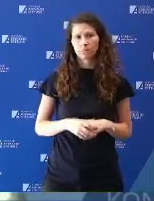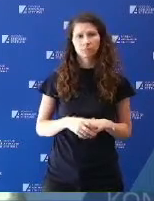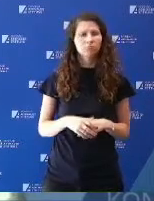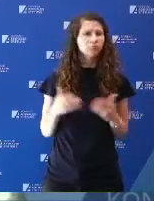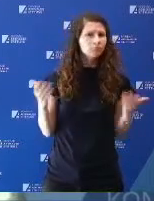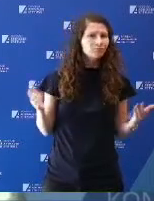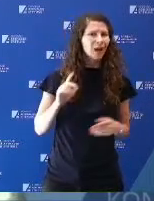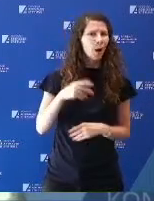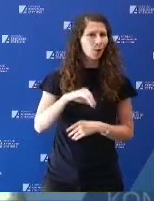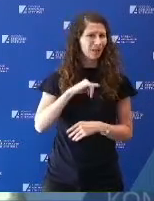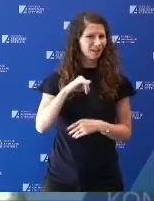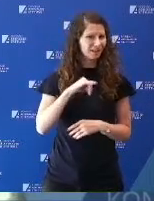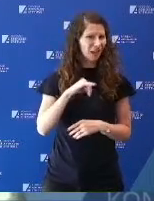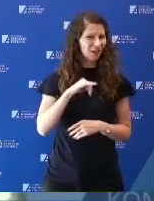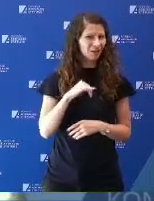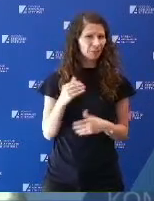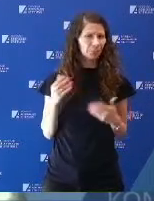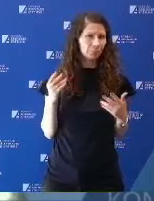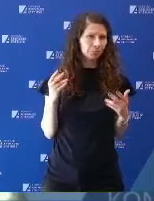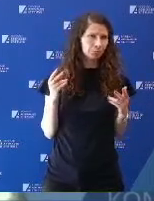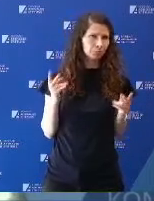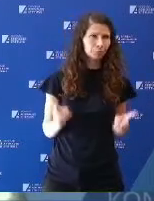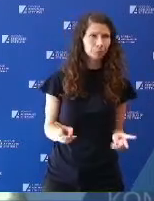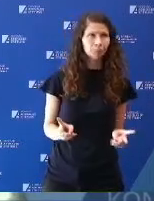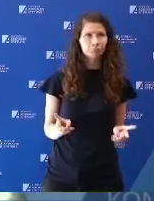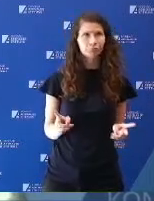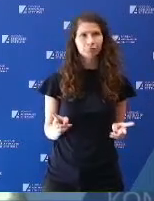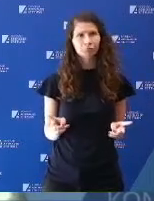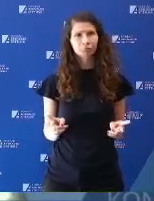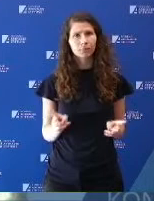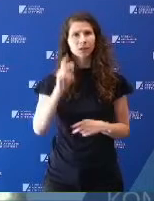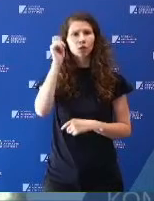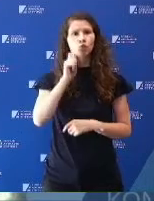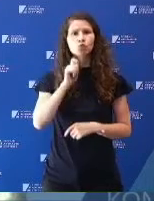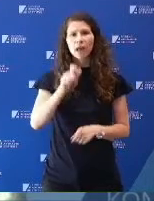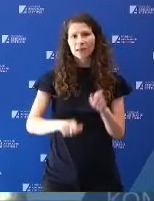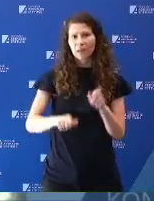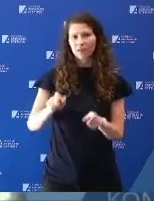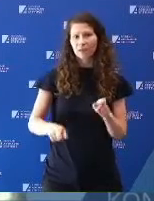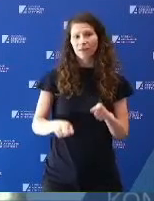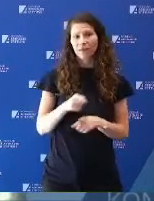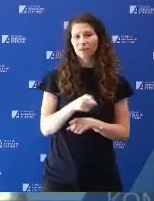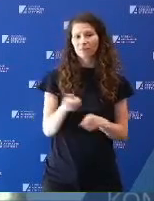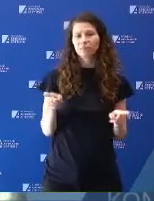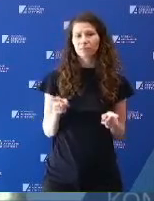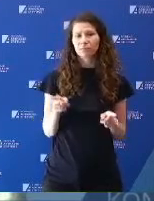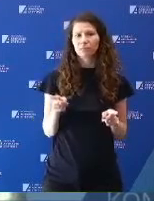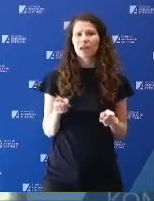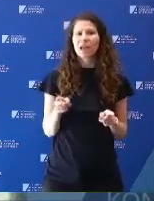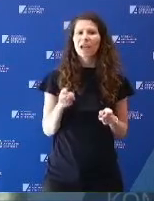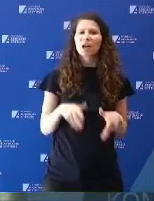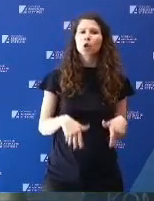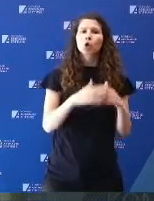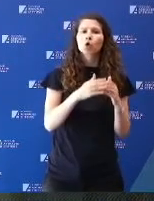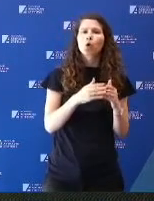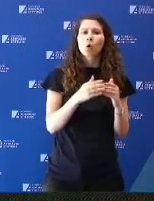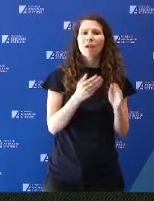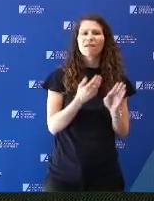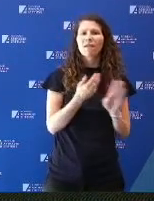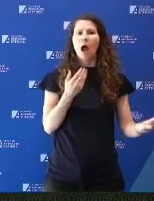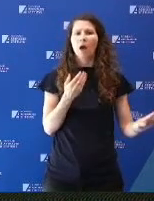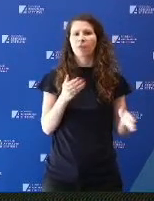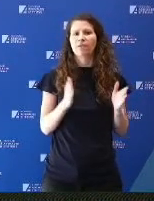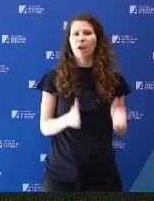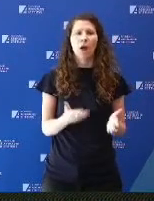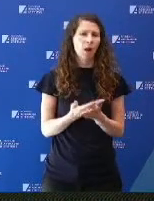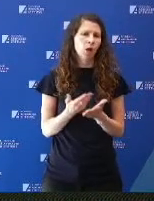doch auch, dass man in eigentlich, sage ich mal, dass man Studenten, die in gründungsfernen Fächern, sagen wir mal Medizin oder Juristen,